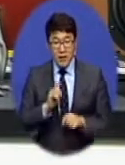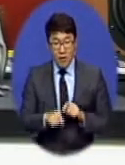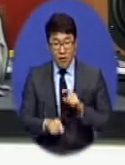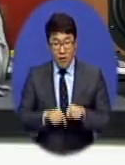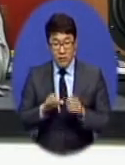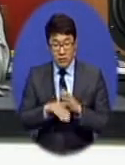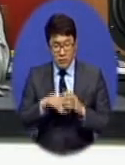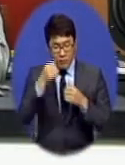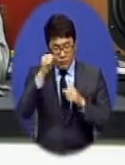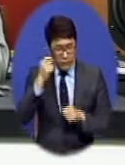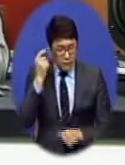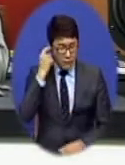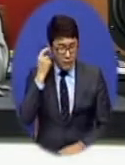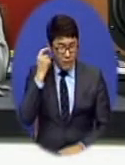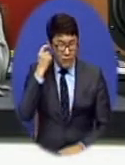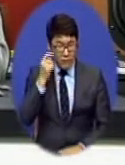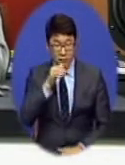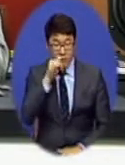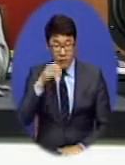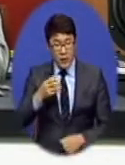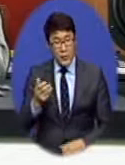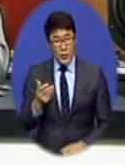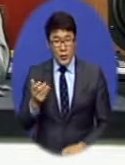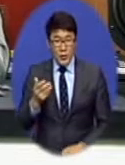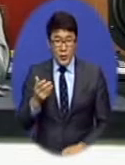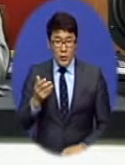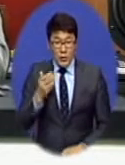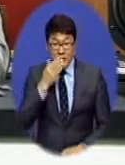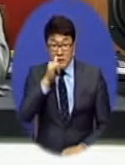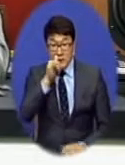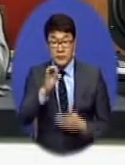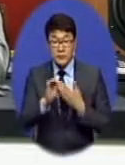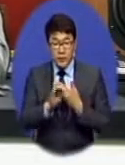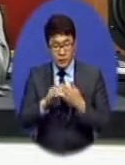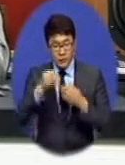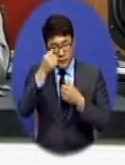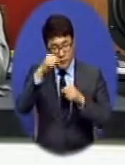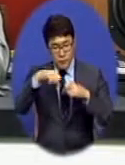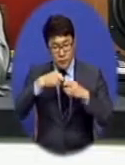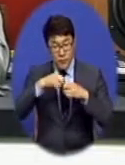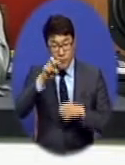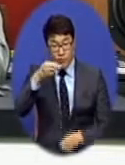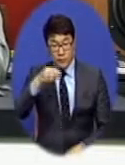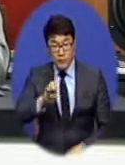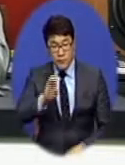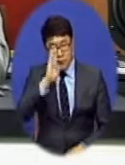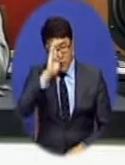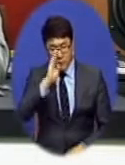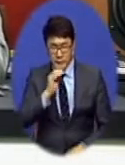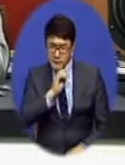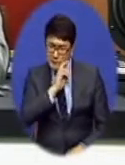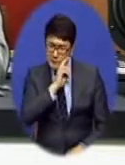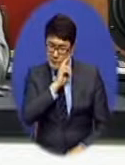때마다 무릎에서 소리가 나고 그렇죠. 통증이 발생한다면 네. 무릎 질환을 의심해야 되며